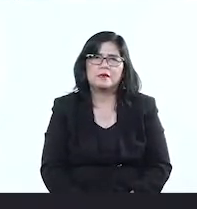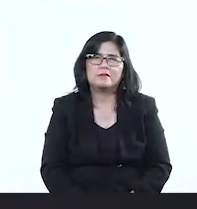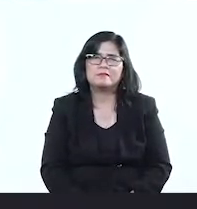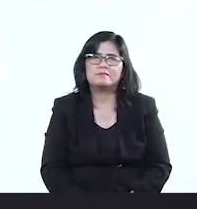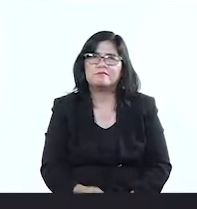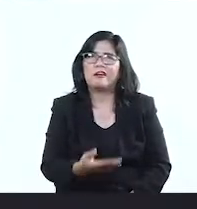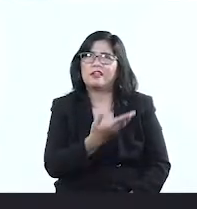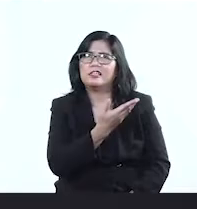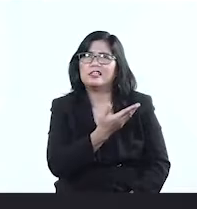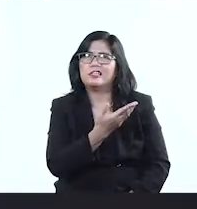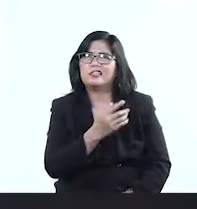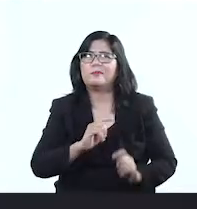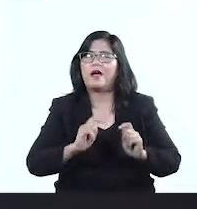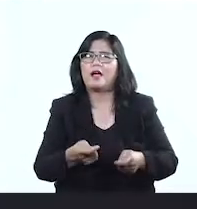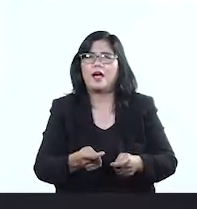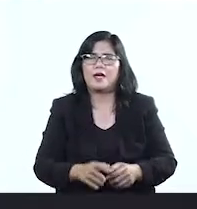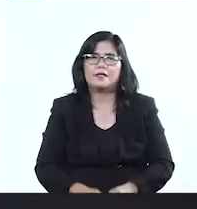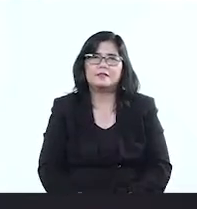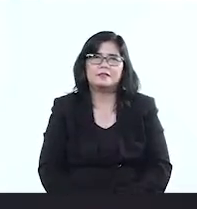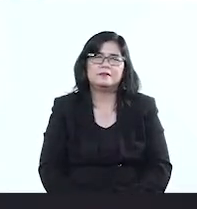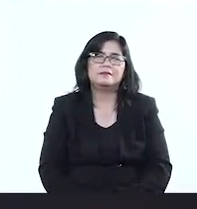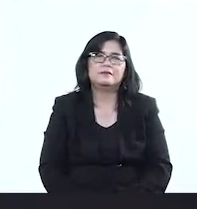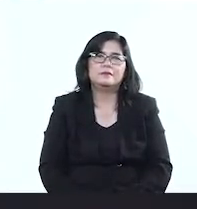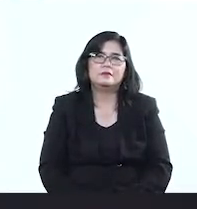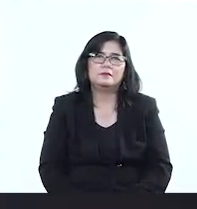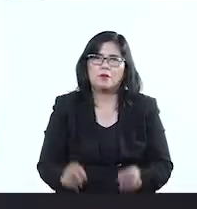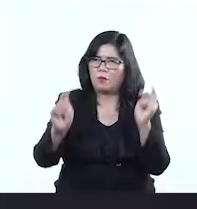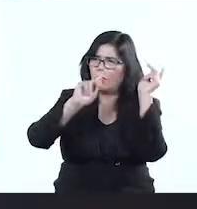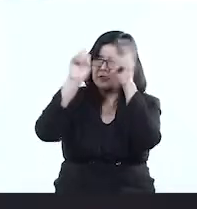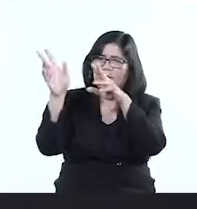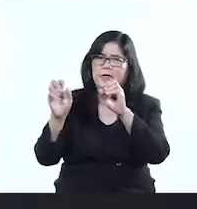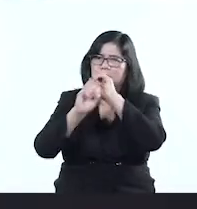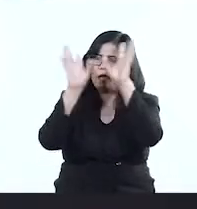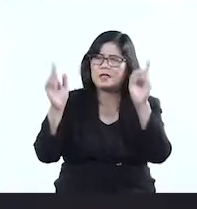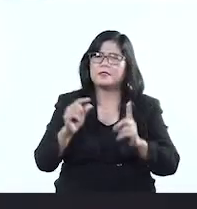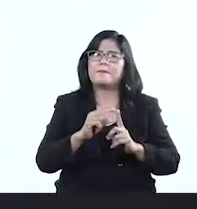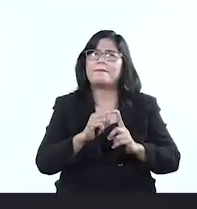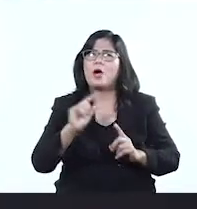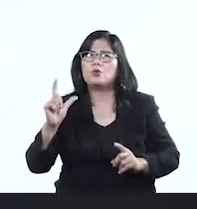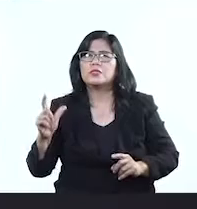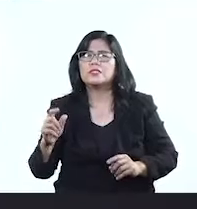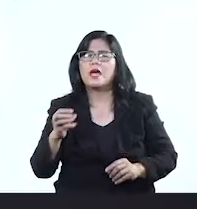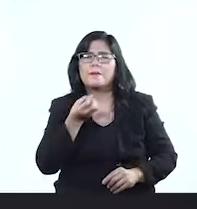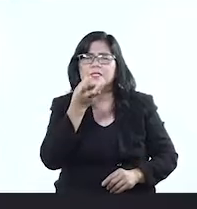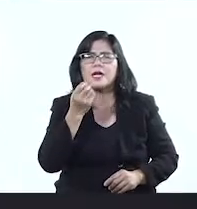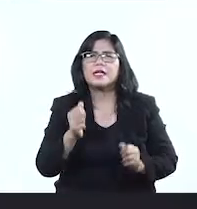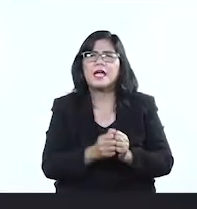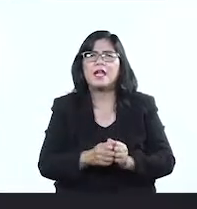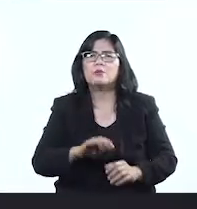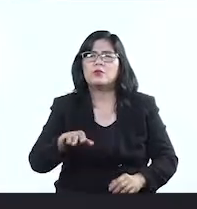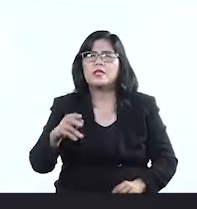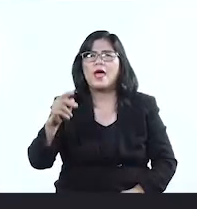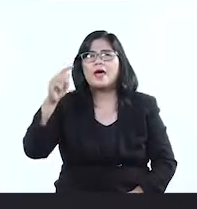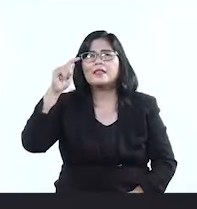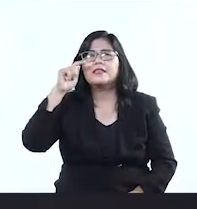ini sembarangan bener lo ayo tiriskan konsepnya jelas Palu sedang bicara kepada Timotius Udah dicoba